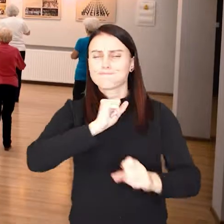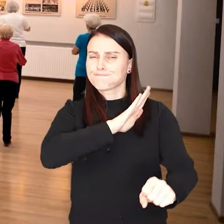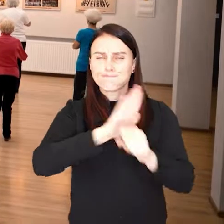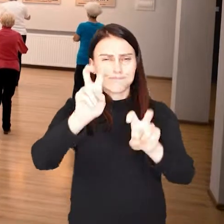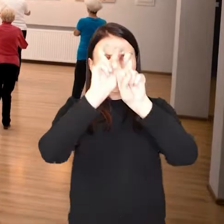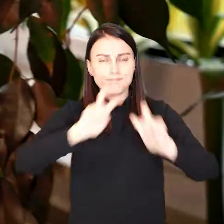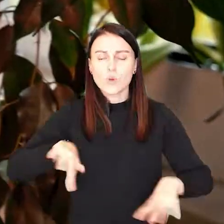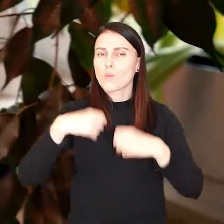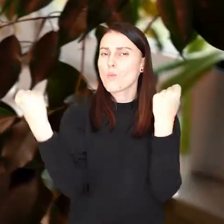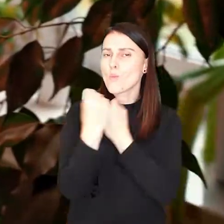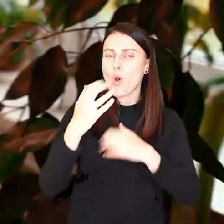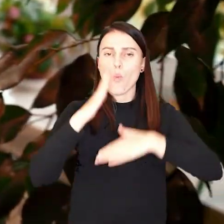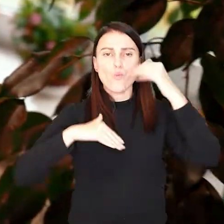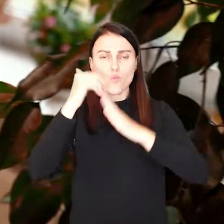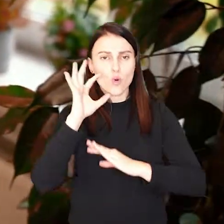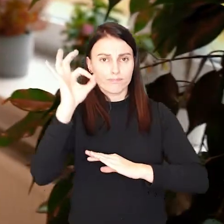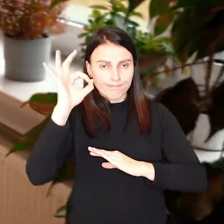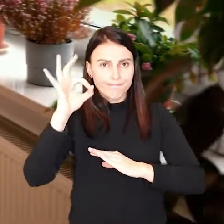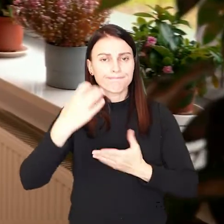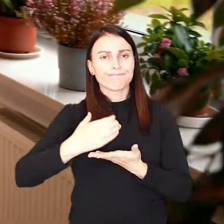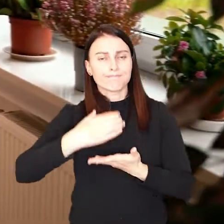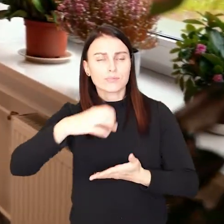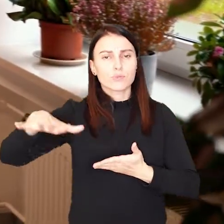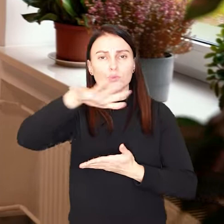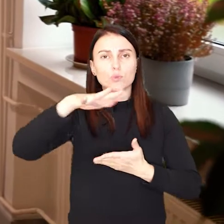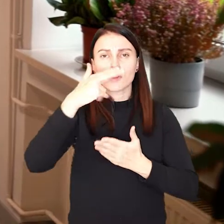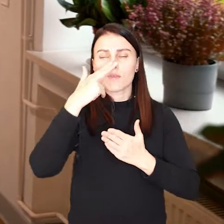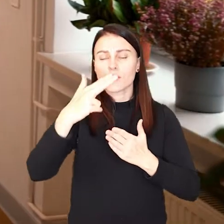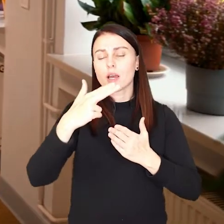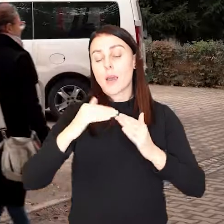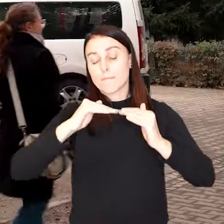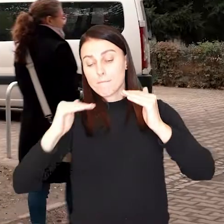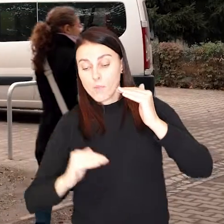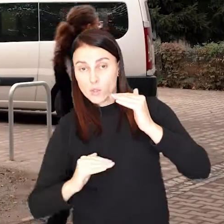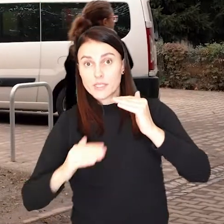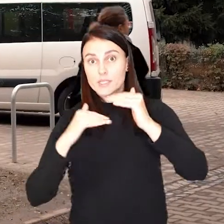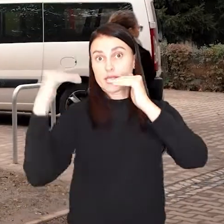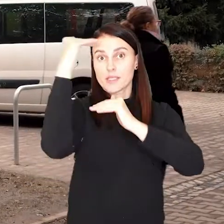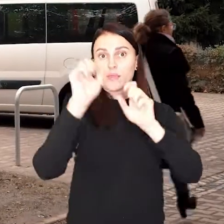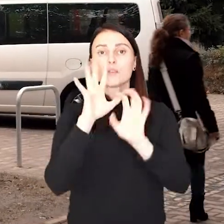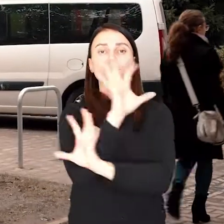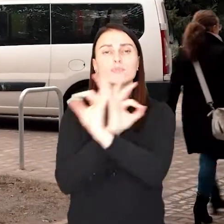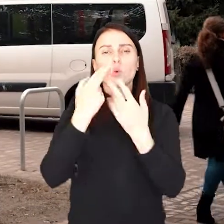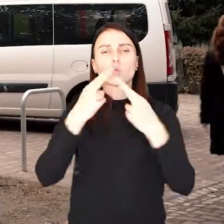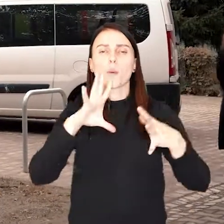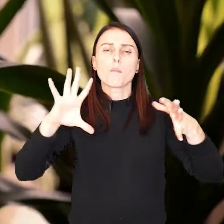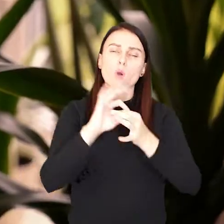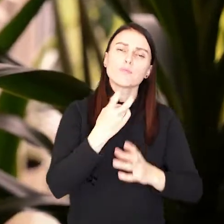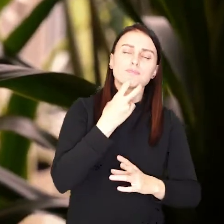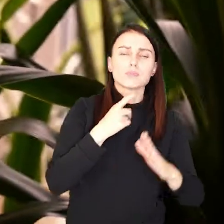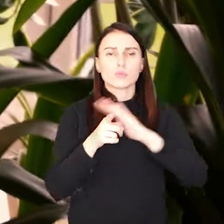Wzmocniono elementy konstrukcyjne budynku oraz stropu, wymieniono posadzki, przebudowano instalacje oraz układ niektórych